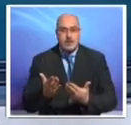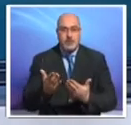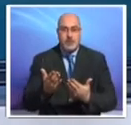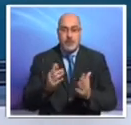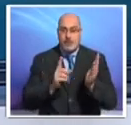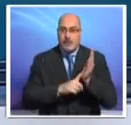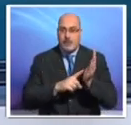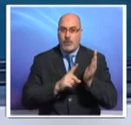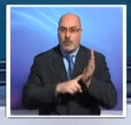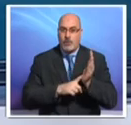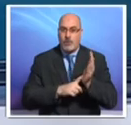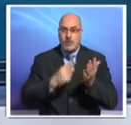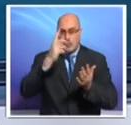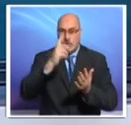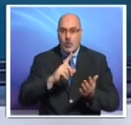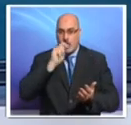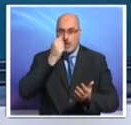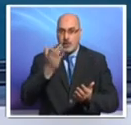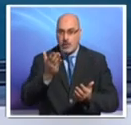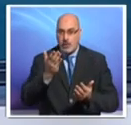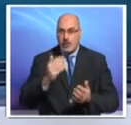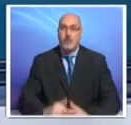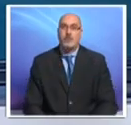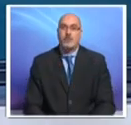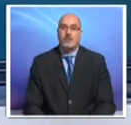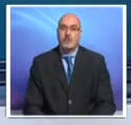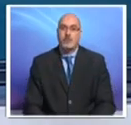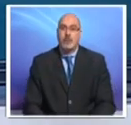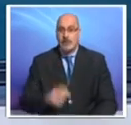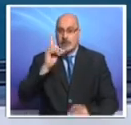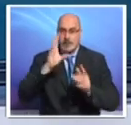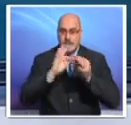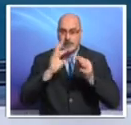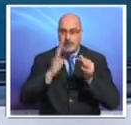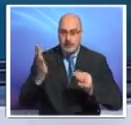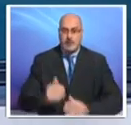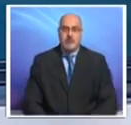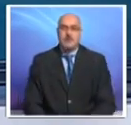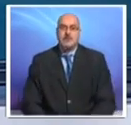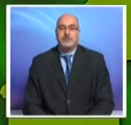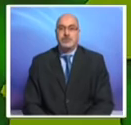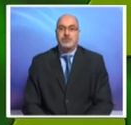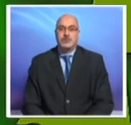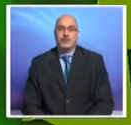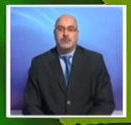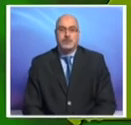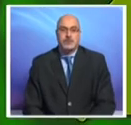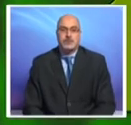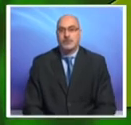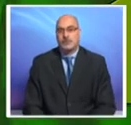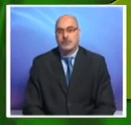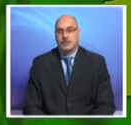الاحترام التام للقانون ولحقوق الإنسان. المتابعة لطه بليدية.